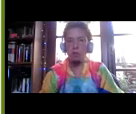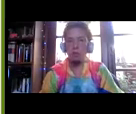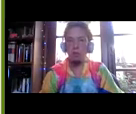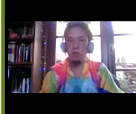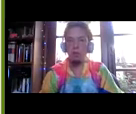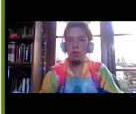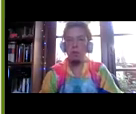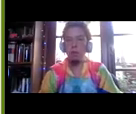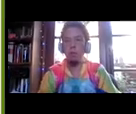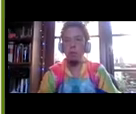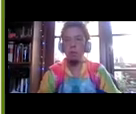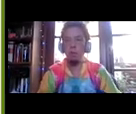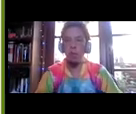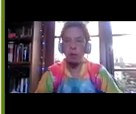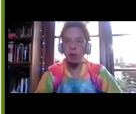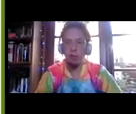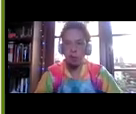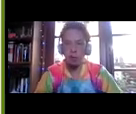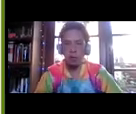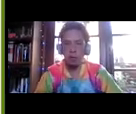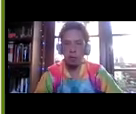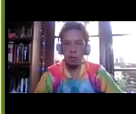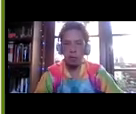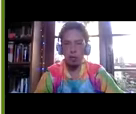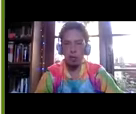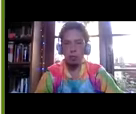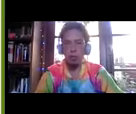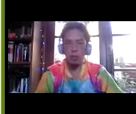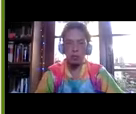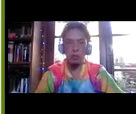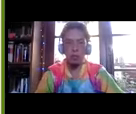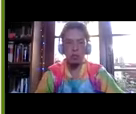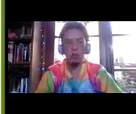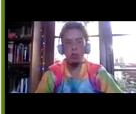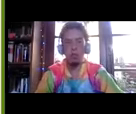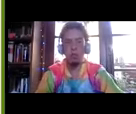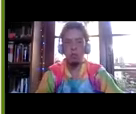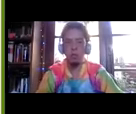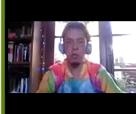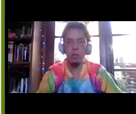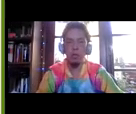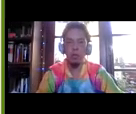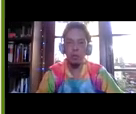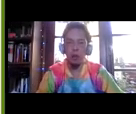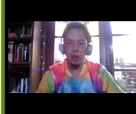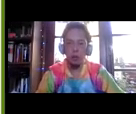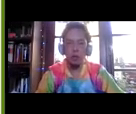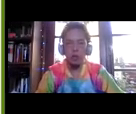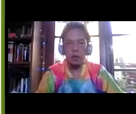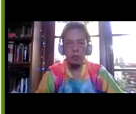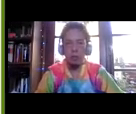de revendications depuis l'Assemblée, parmi lesquels l'accès à la santé, les hormones et les